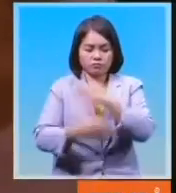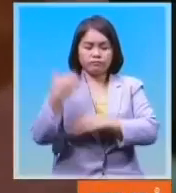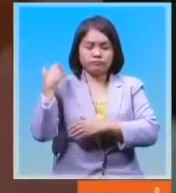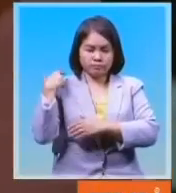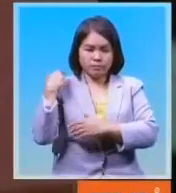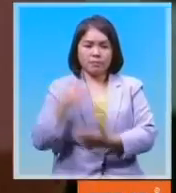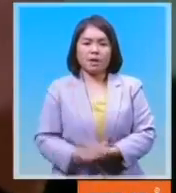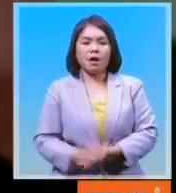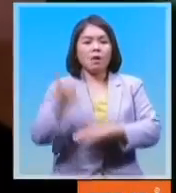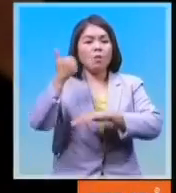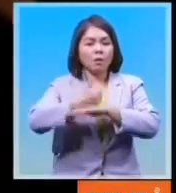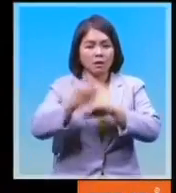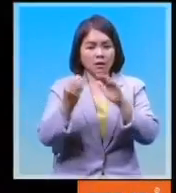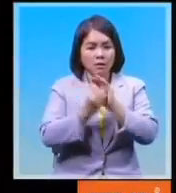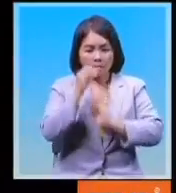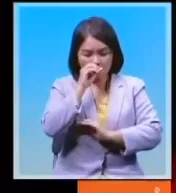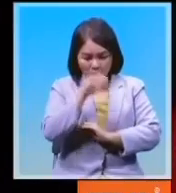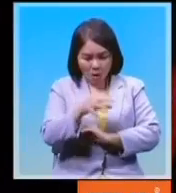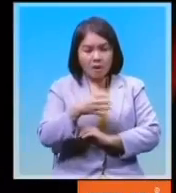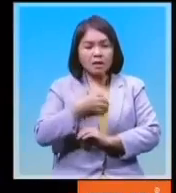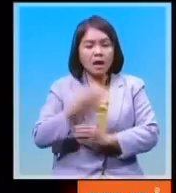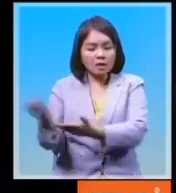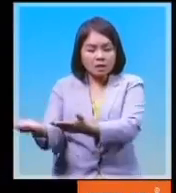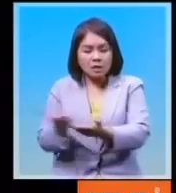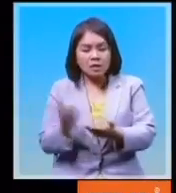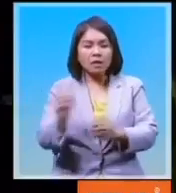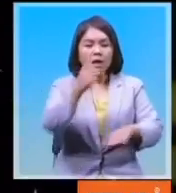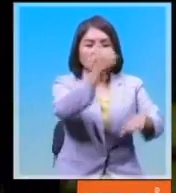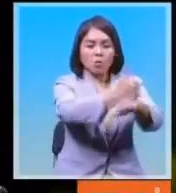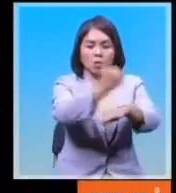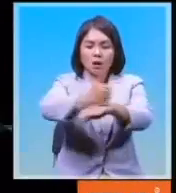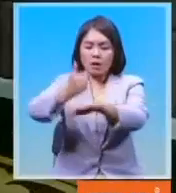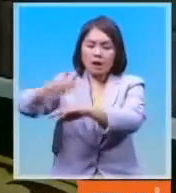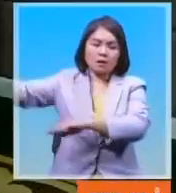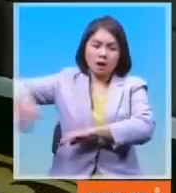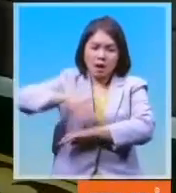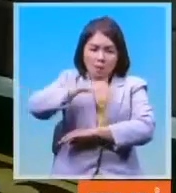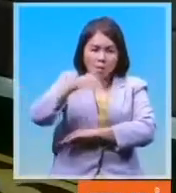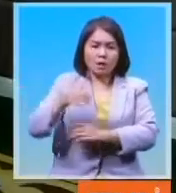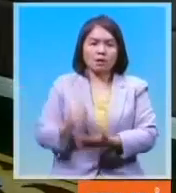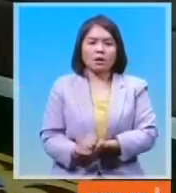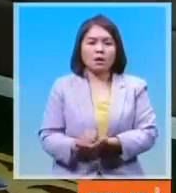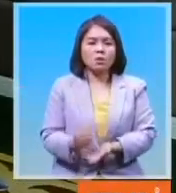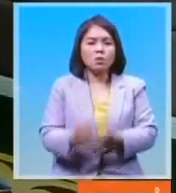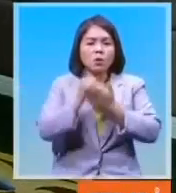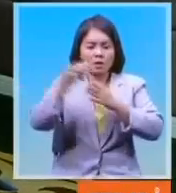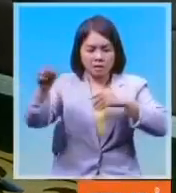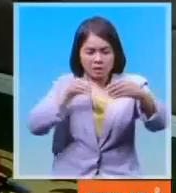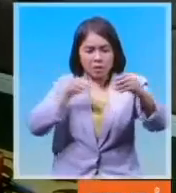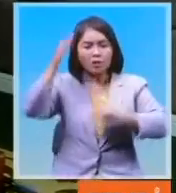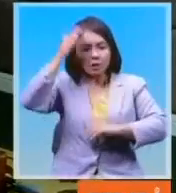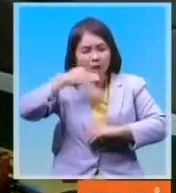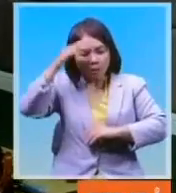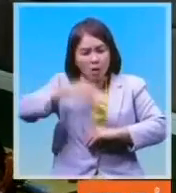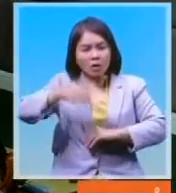ท่านผู้ว่าก็บอกด้วยนะครับจริงๆแล้วเนี่ยท่านอยากจะเชิญชวนผู้บริหารทุกองค์กรให้อนุญาตอำนวยความสะดวกให้กับผู้พิการทางสายตา